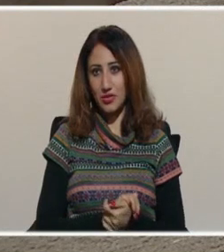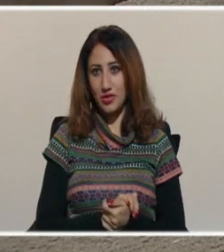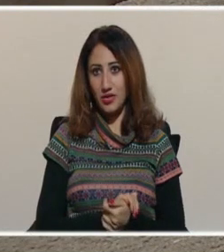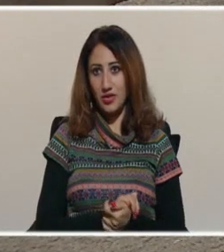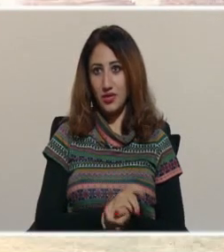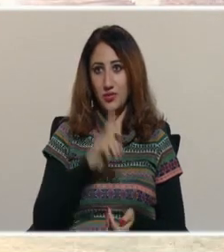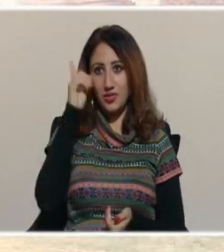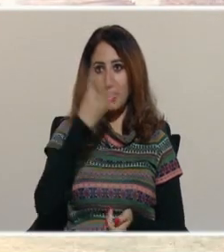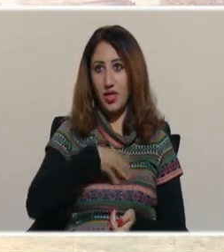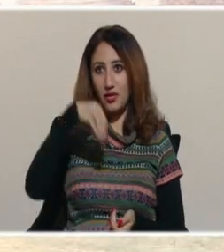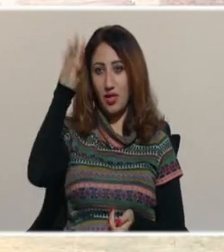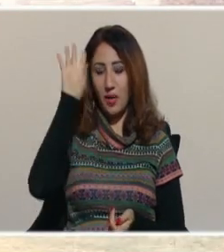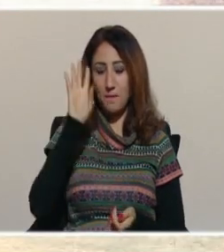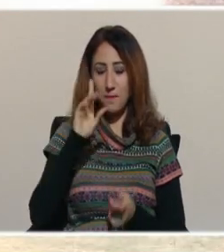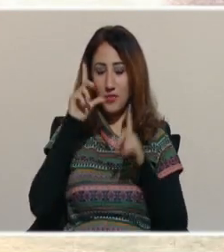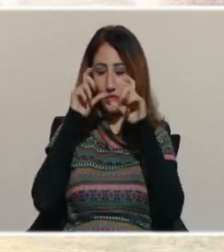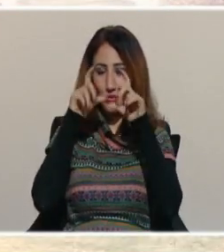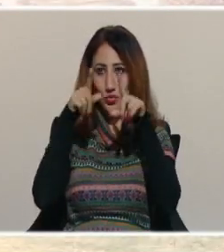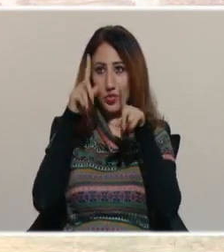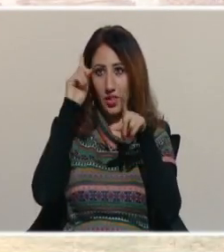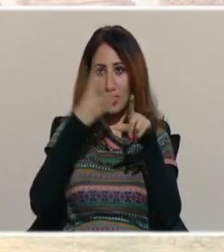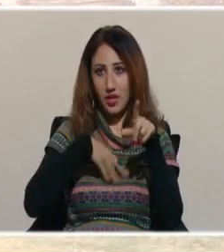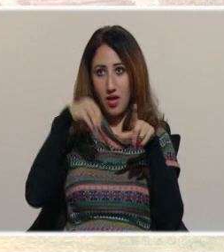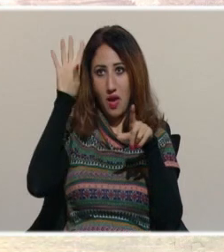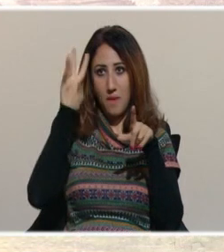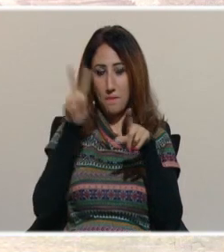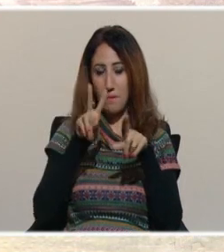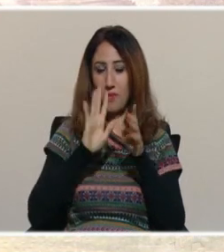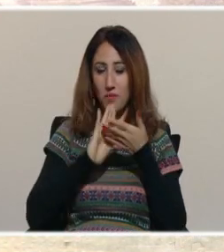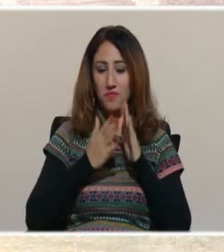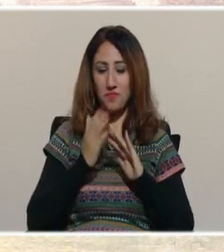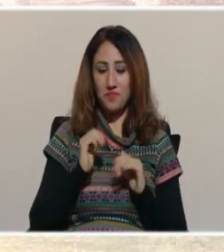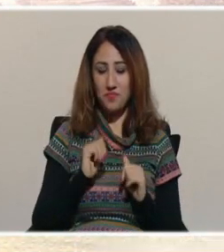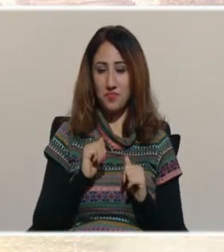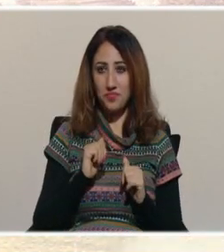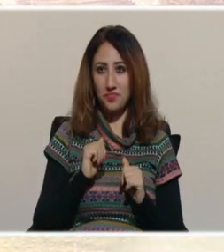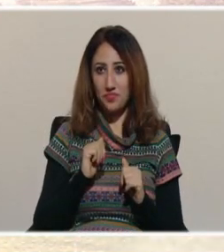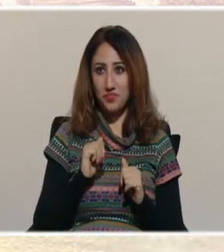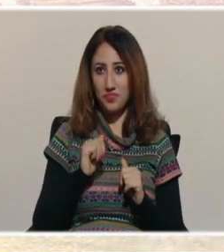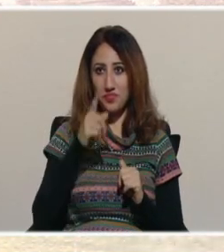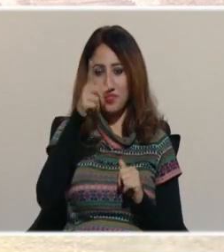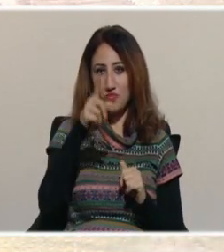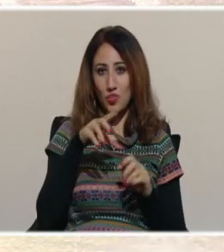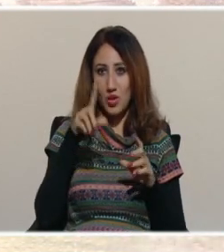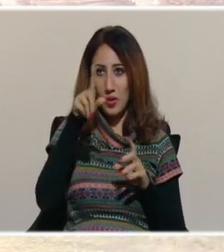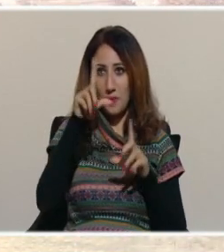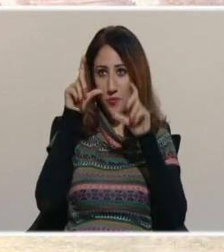الله يرحمهم. الصوره دي بقى الله يرحمهم هما الاثنين بصراحه، ده عبد الحليم، لا اسماعيل ياسين